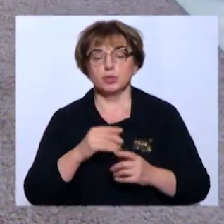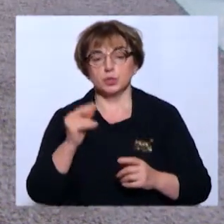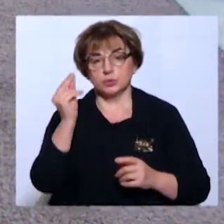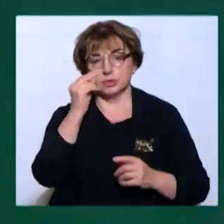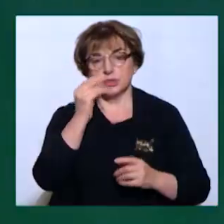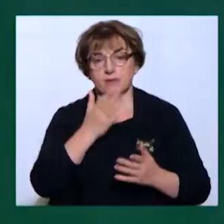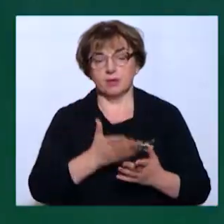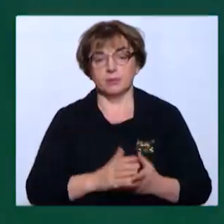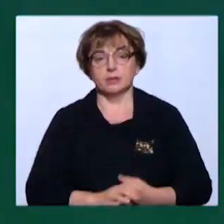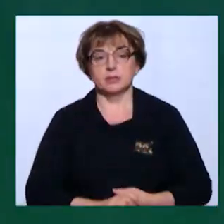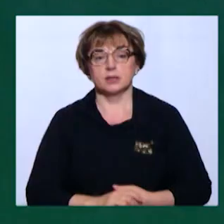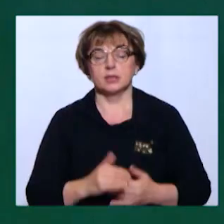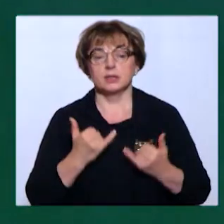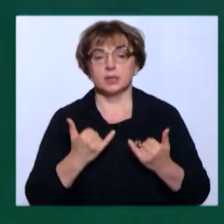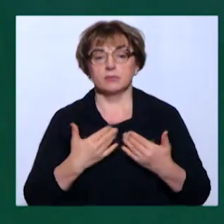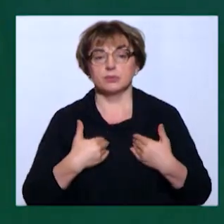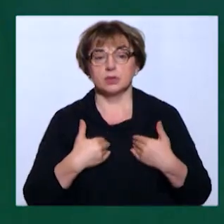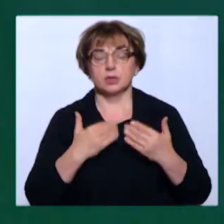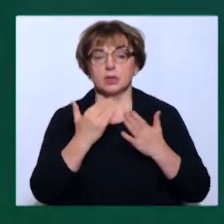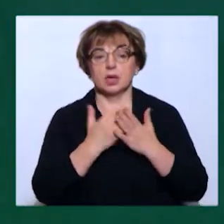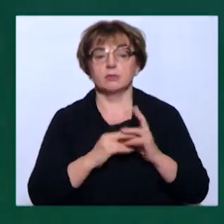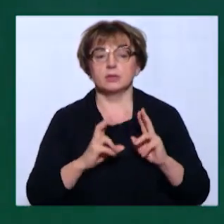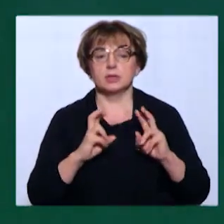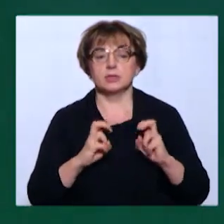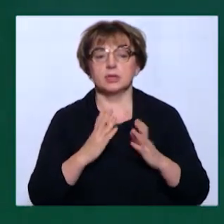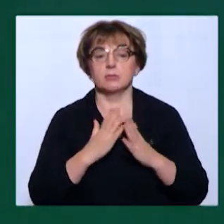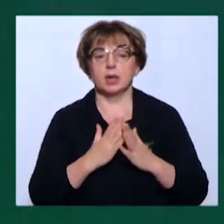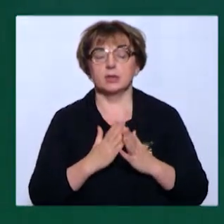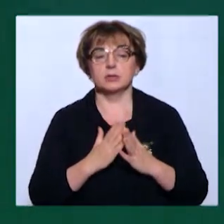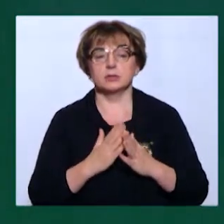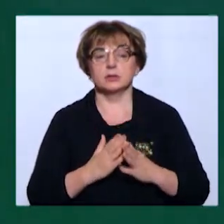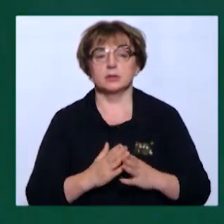შესწავლას. დღევანდელი ჩვენი გაკვეთილის თემა ეხება